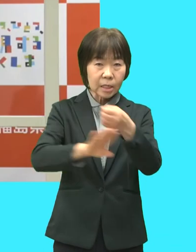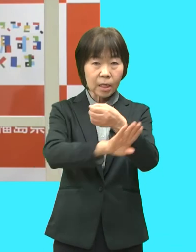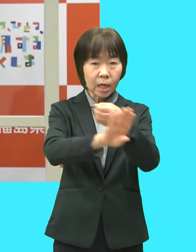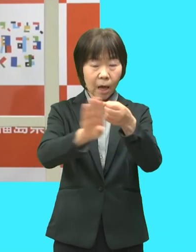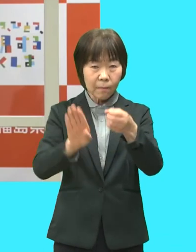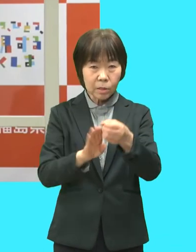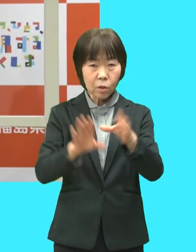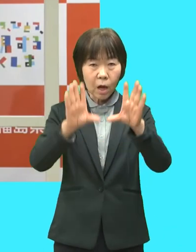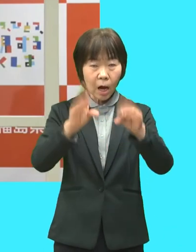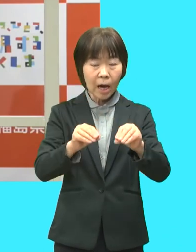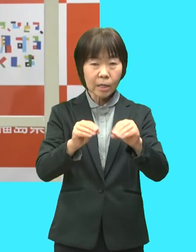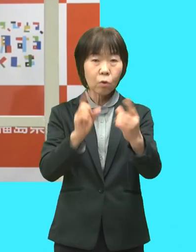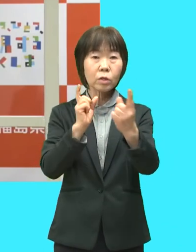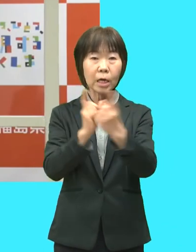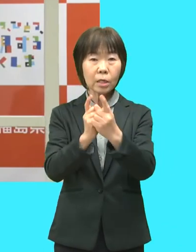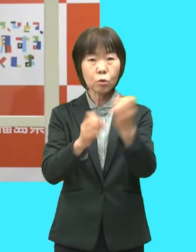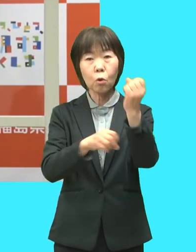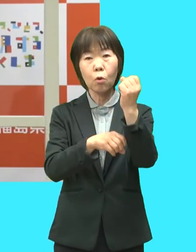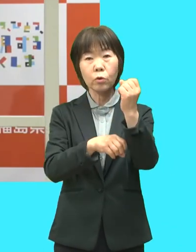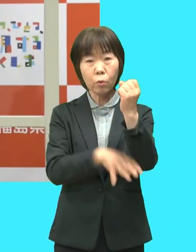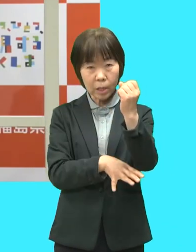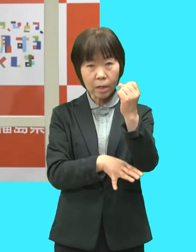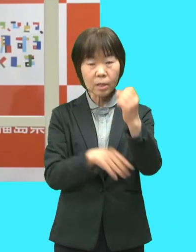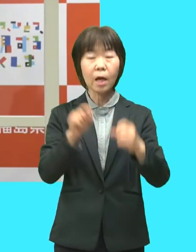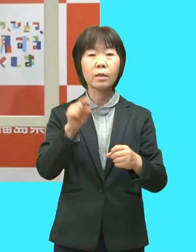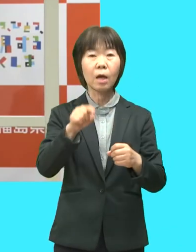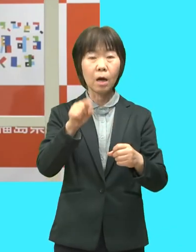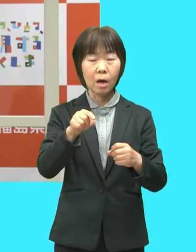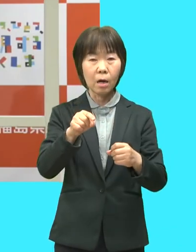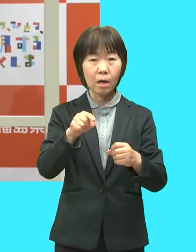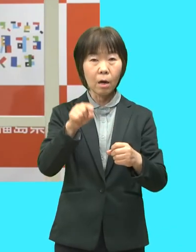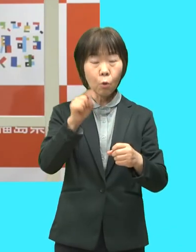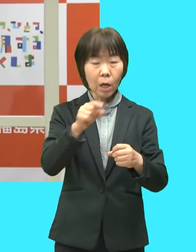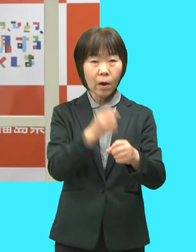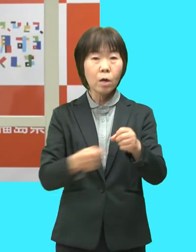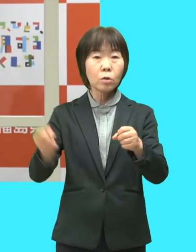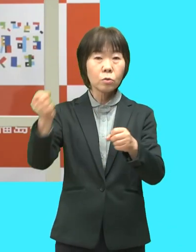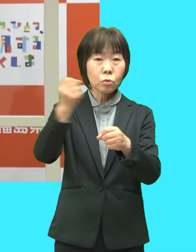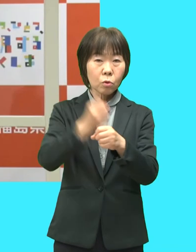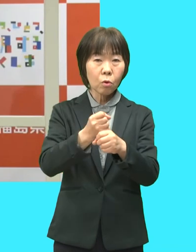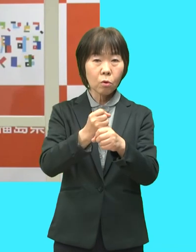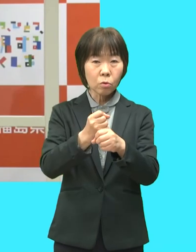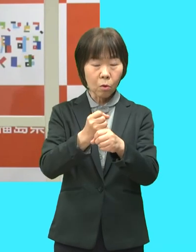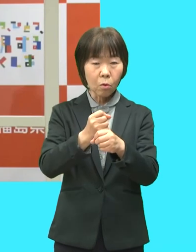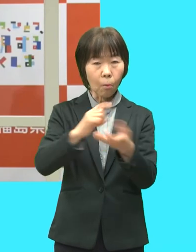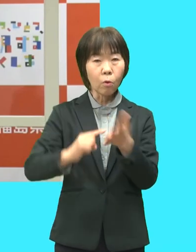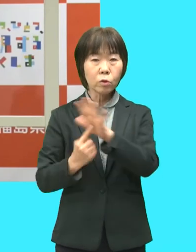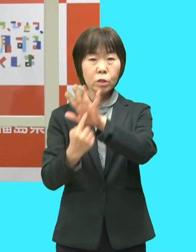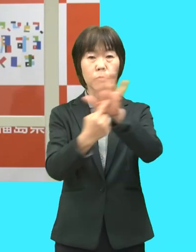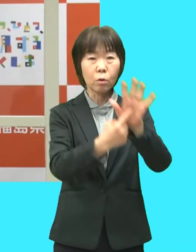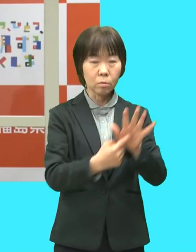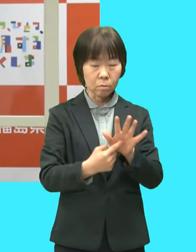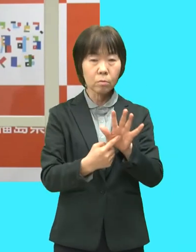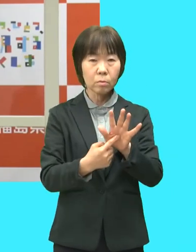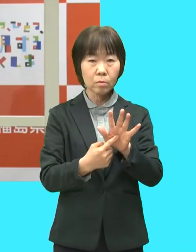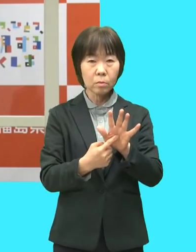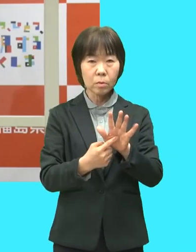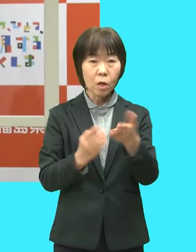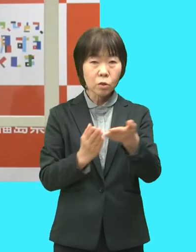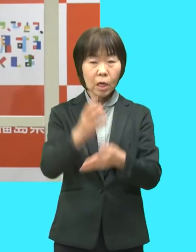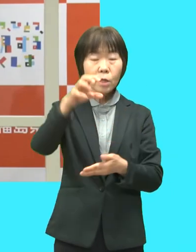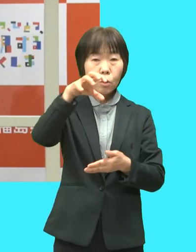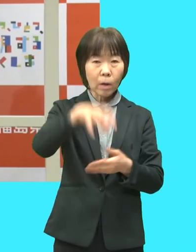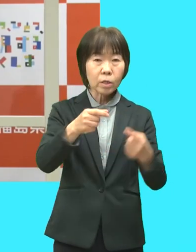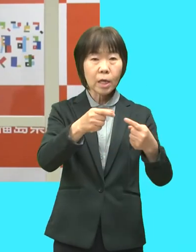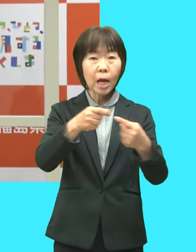廃炉対策の前線拠点でありましたので、一つの復興の大事なシンボルであります。で、グランドスタートの地に選ば